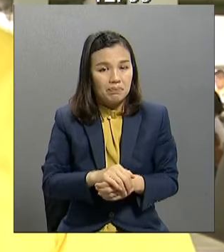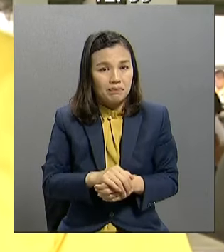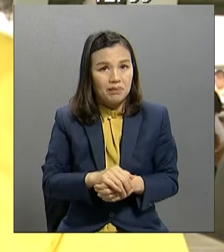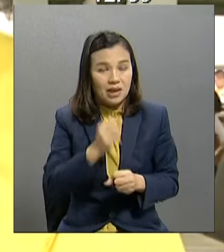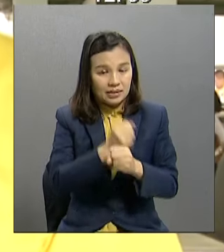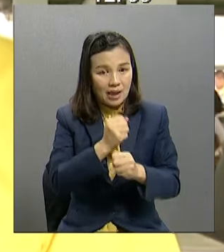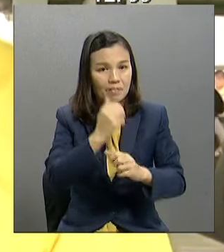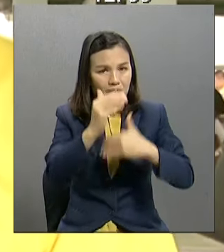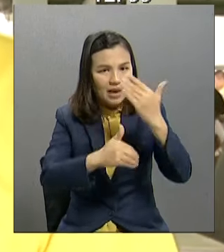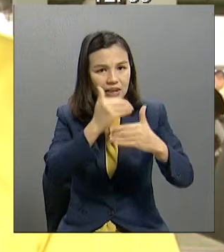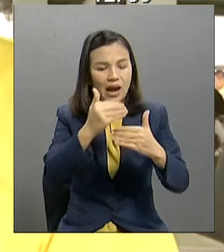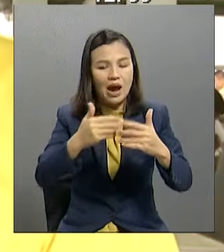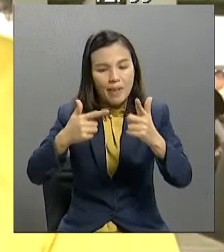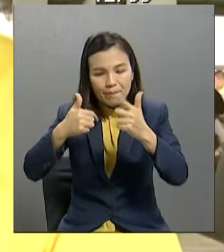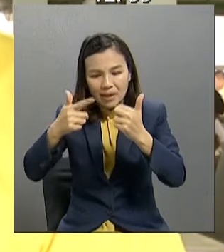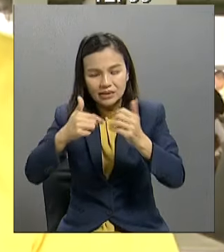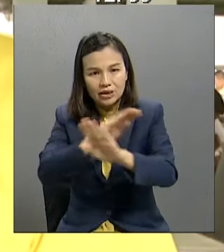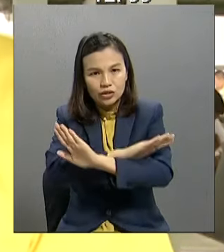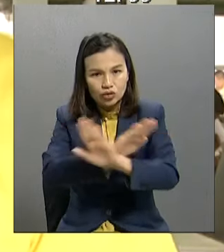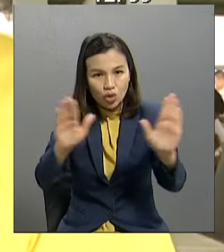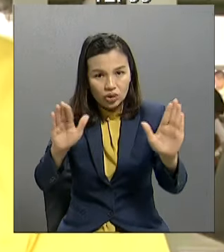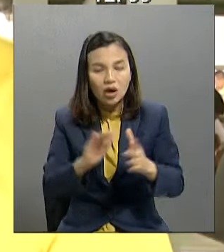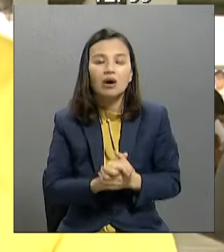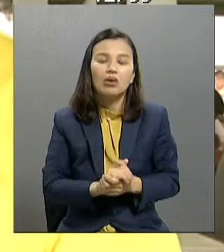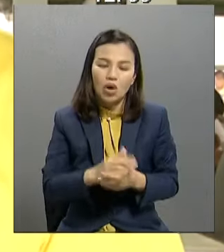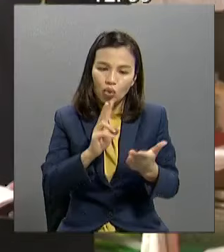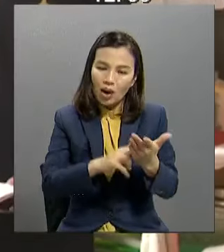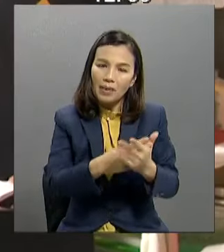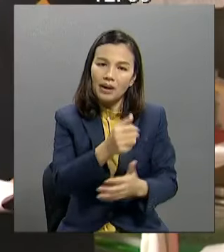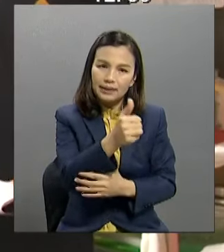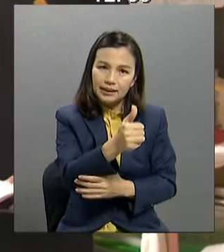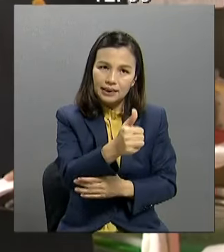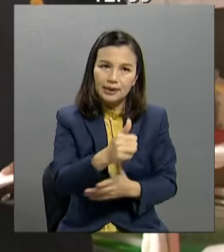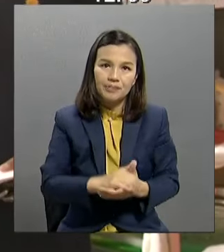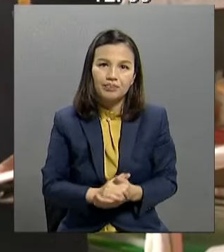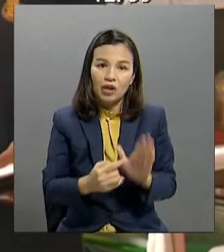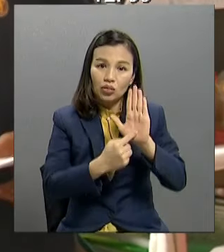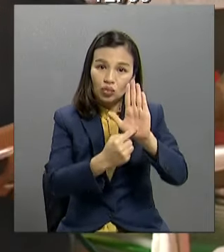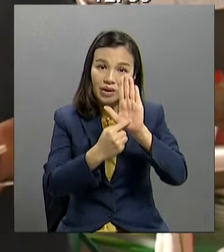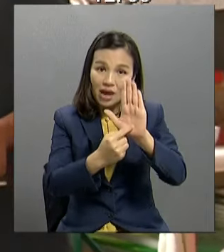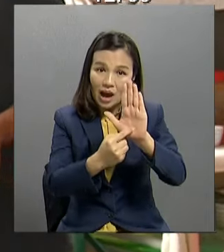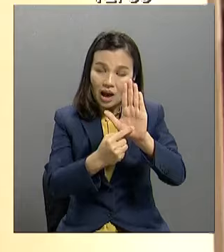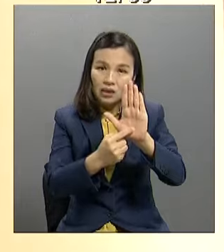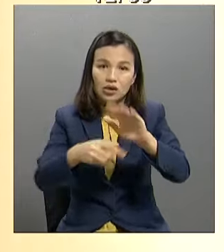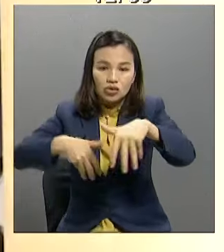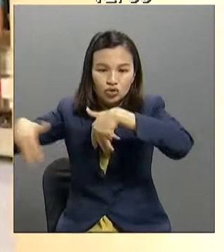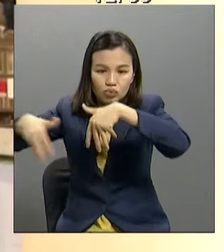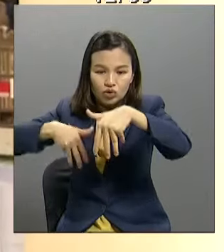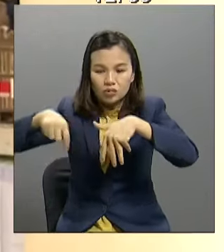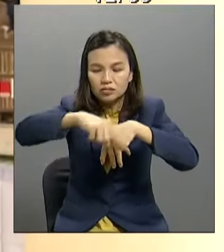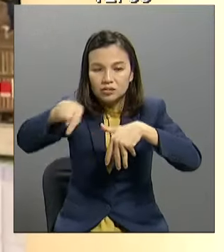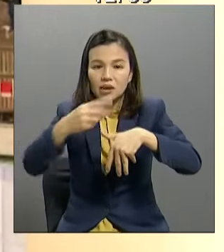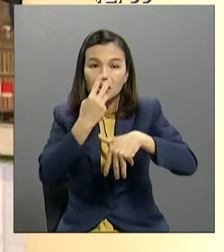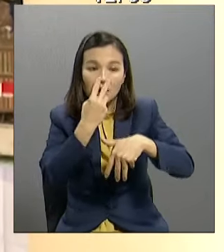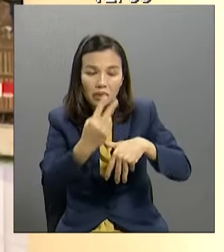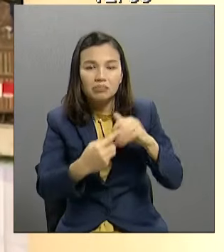การลดใช้ถุงพลาสติกได้ก็จะเป็นเรื่องดีนะครับจะได้เป็นแบบอย่างให้กับทางชุมชนรอบนอกจะ